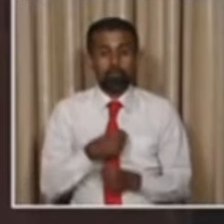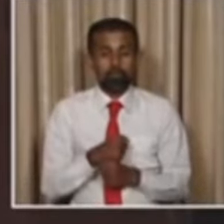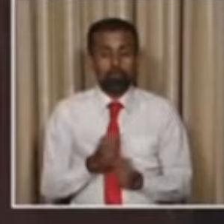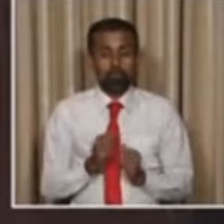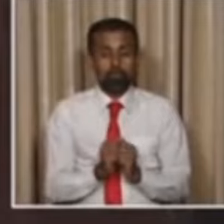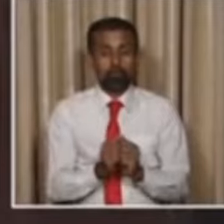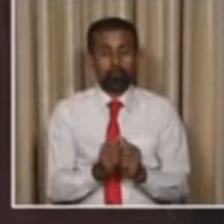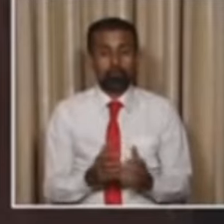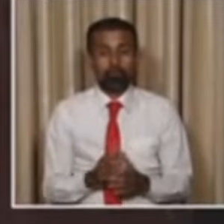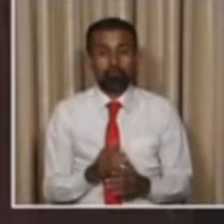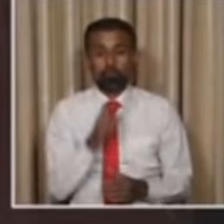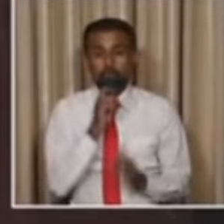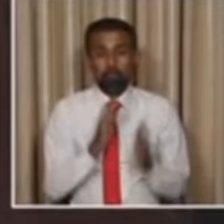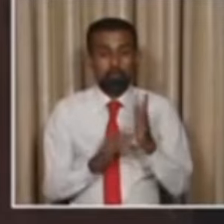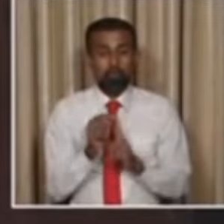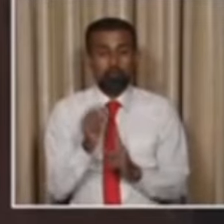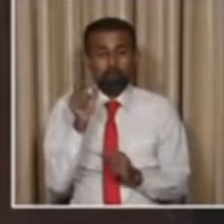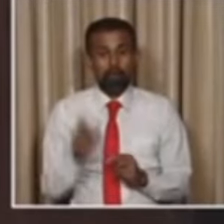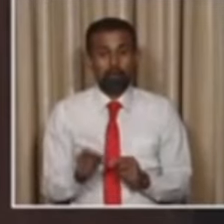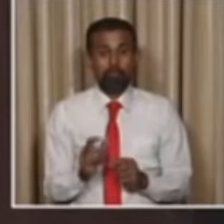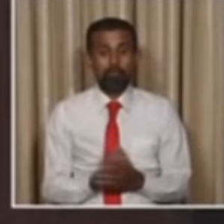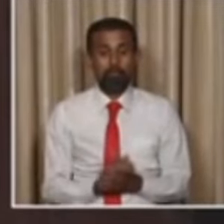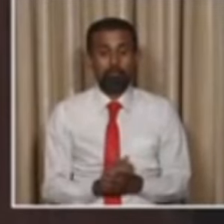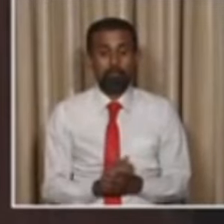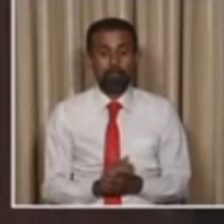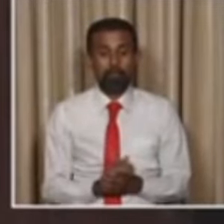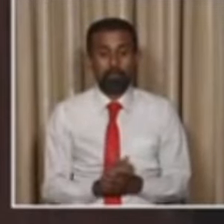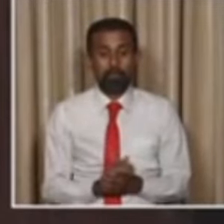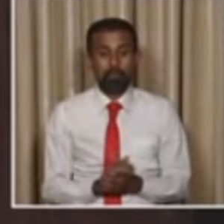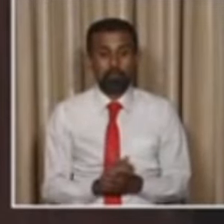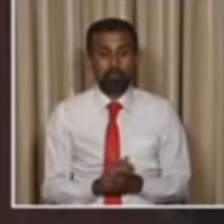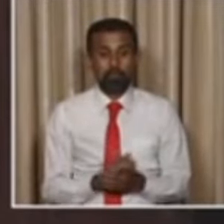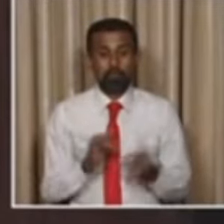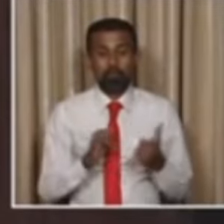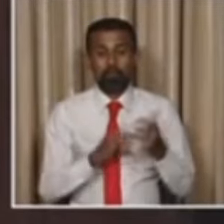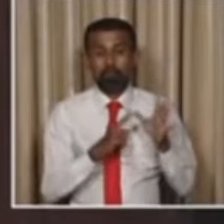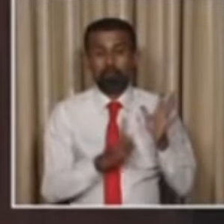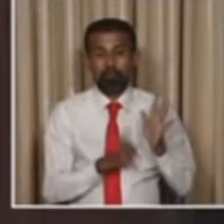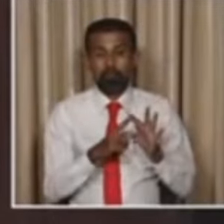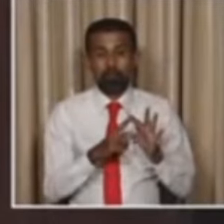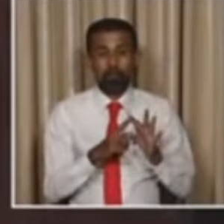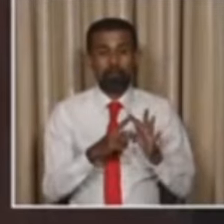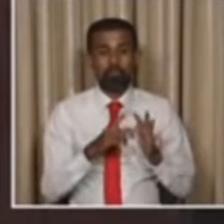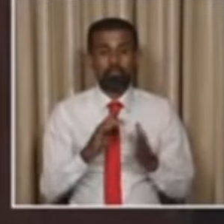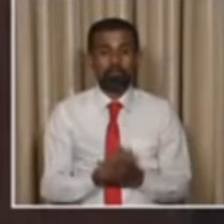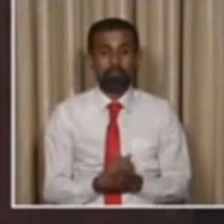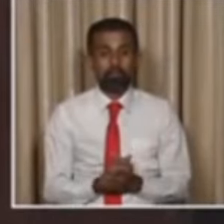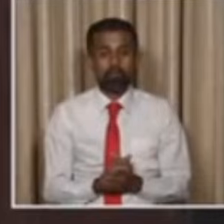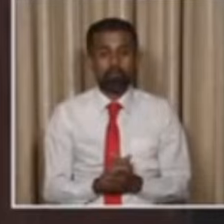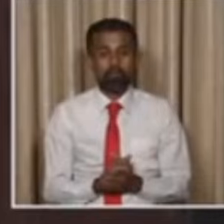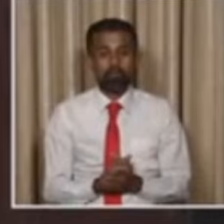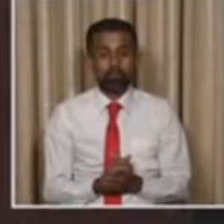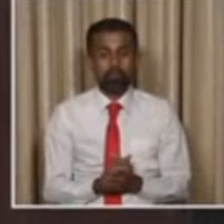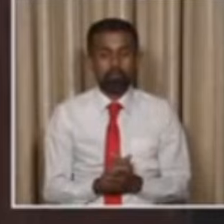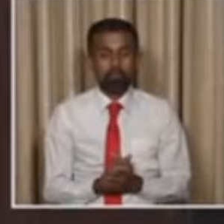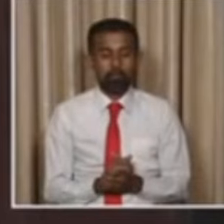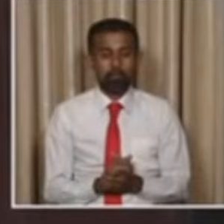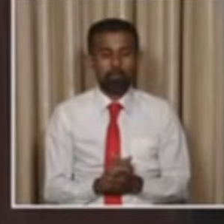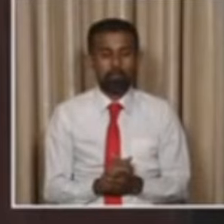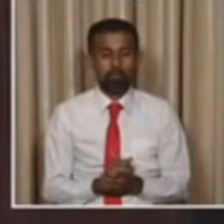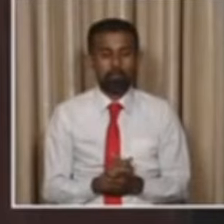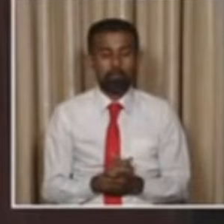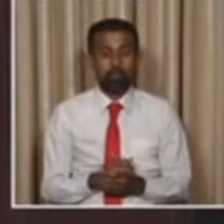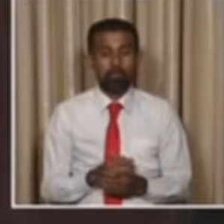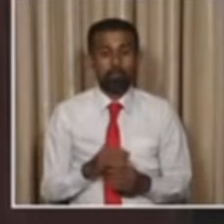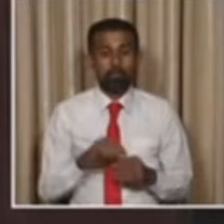හින්දා අධිකරණ මැතිතුමා විදියට එතුමාටත් 2016 දී සලේ අපේ ඒ සම්බන්ධ බුද්ධි තොරතුරු ලබා දුන්නා කියන එක කියනවා. එතකොට ඒ සිලු